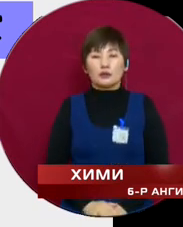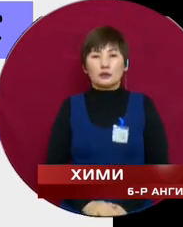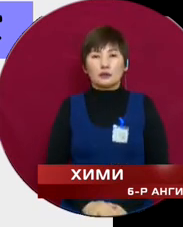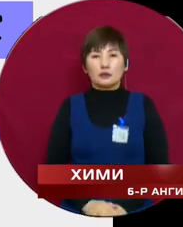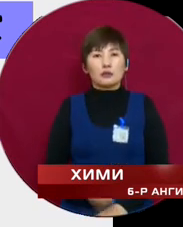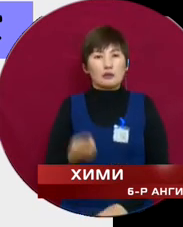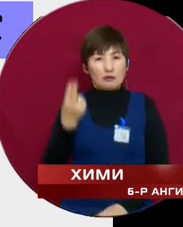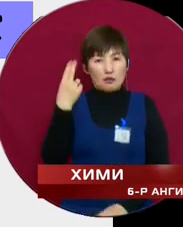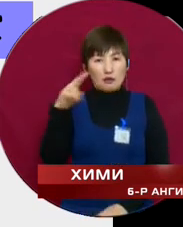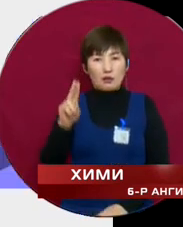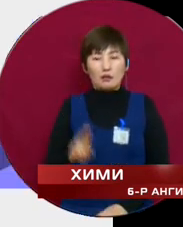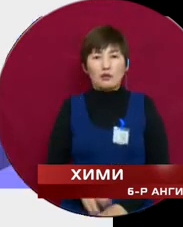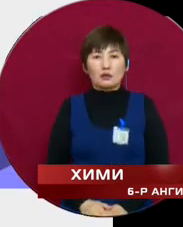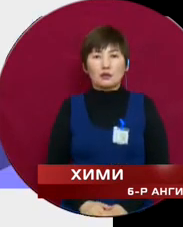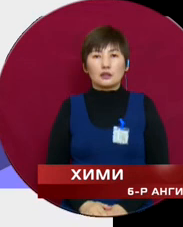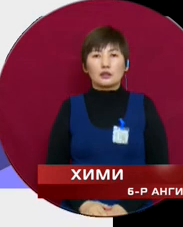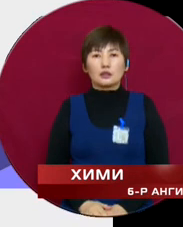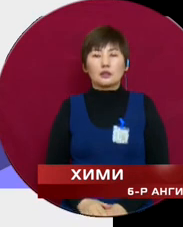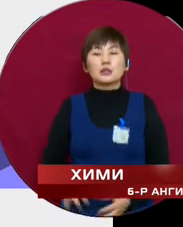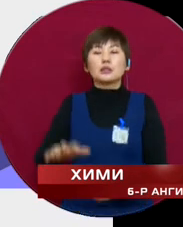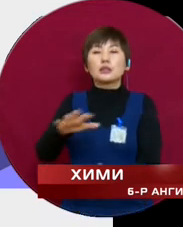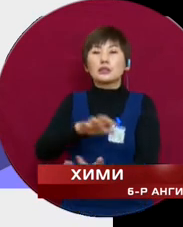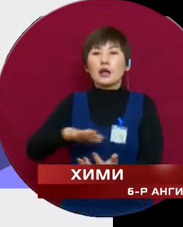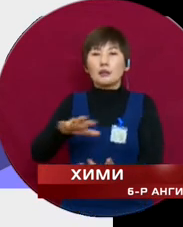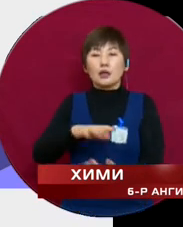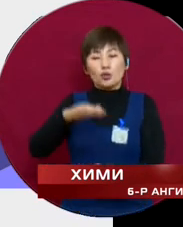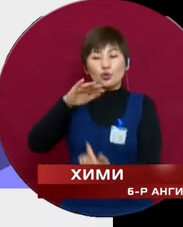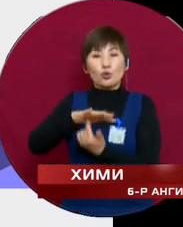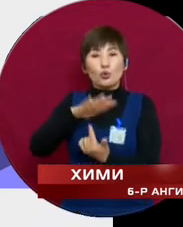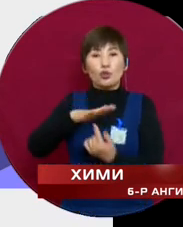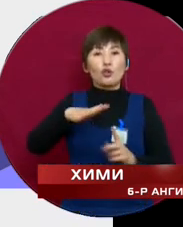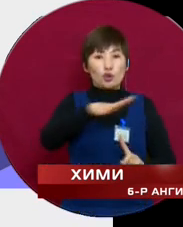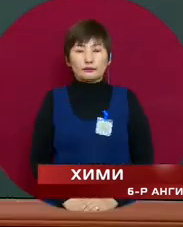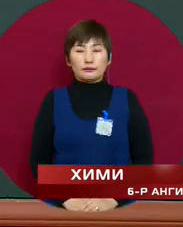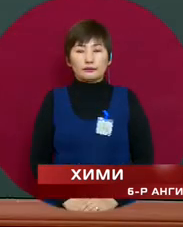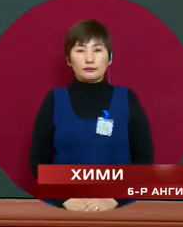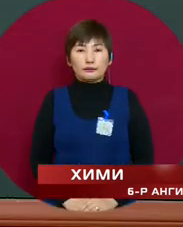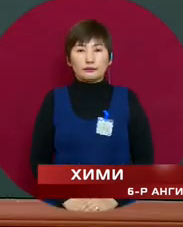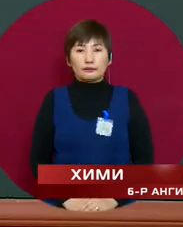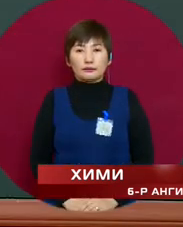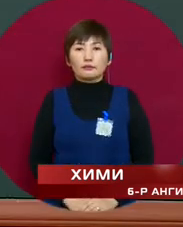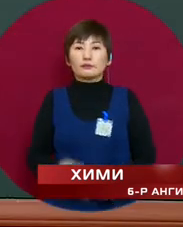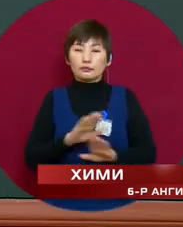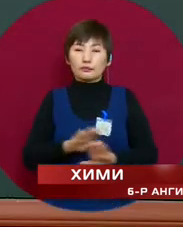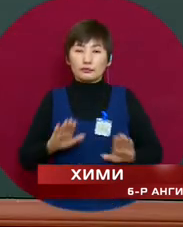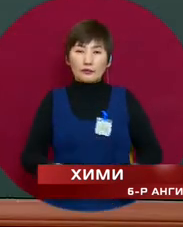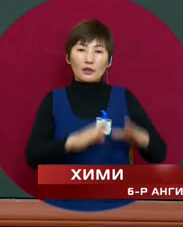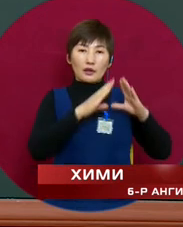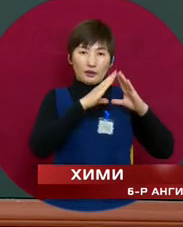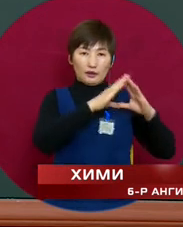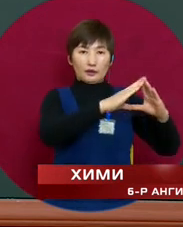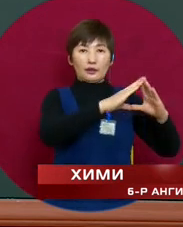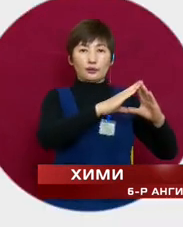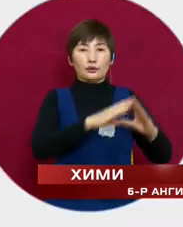Тэгэхээр D хэлбэр буюу сармаг ба суурлаг болно. За хүүхдүүдээ гэрээний даалгаврт